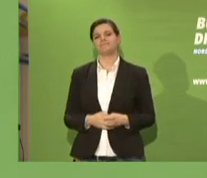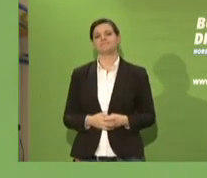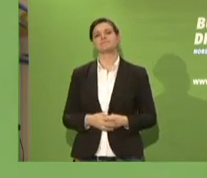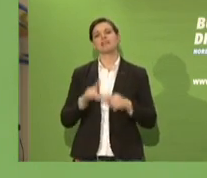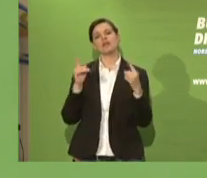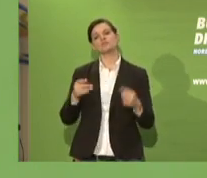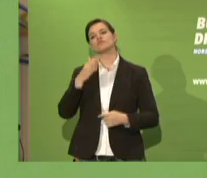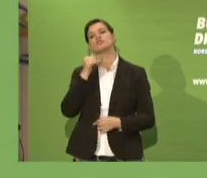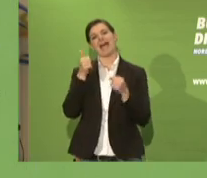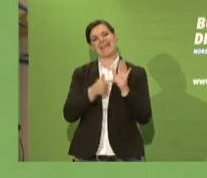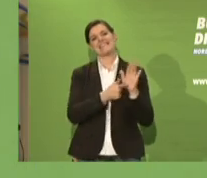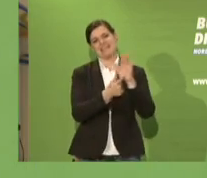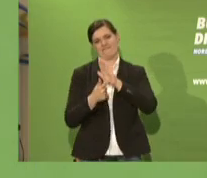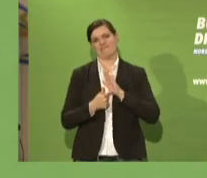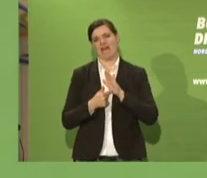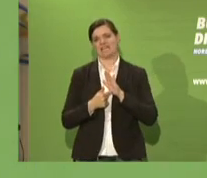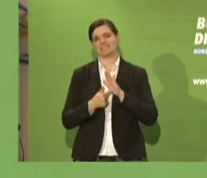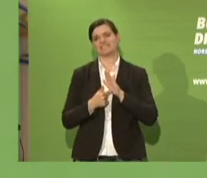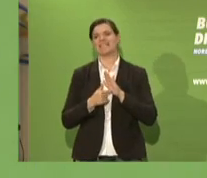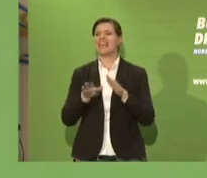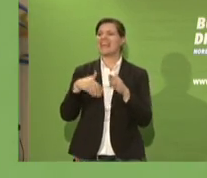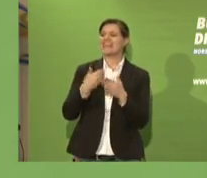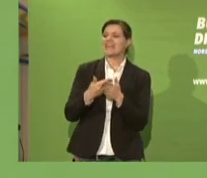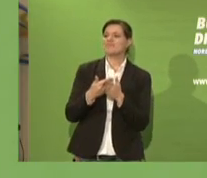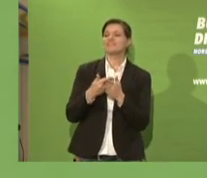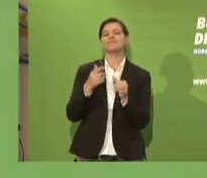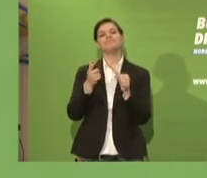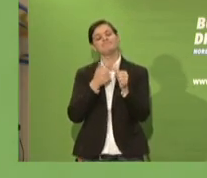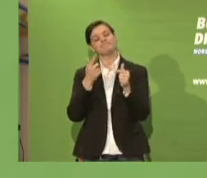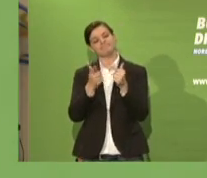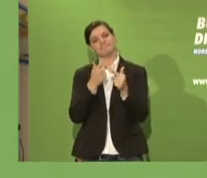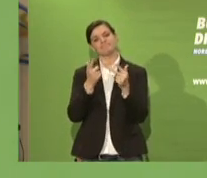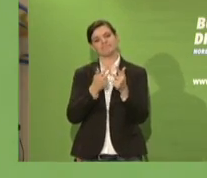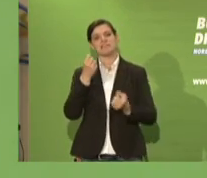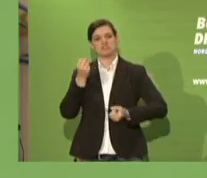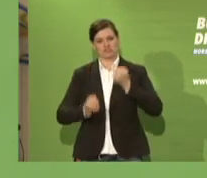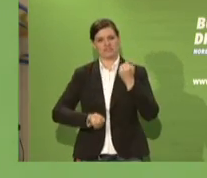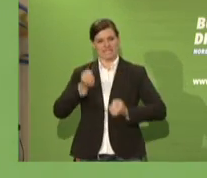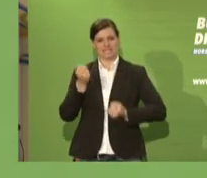gestattet mir den Hinweis, es gibt ein paar schwierige Fälle dabei, so ganz einfach ist es nicht. Bonn,